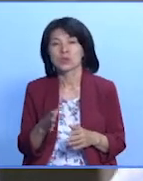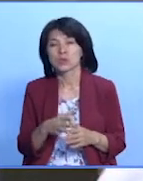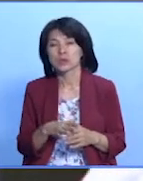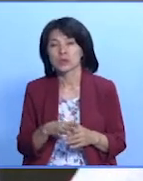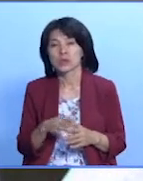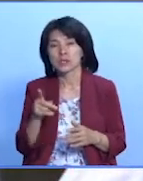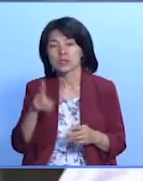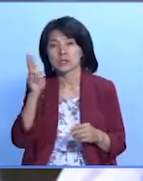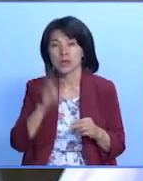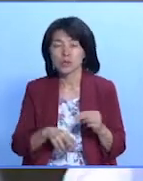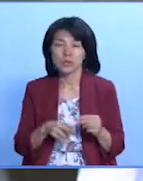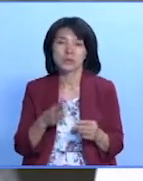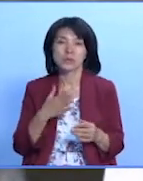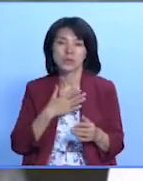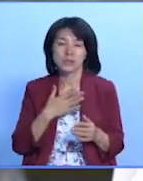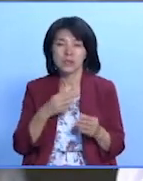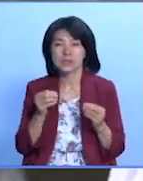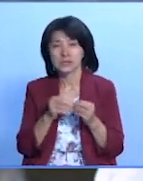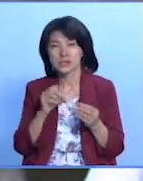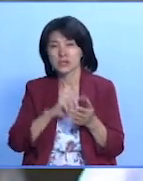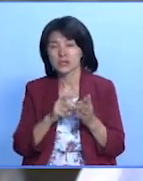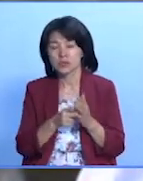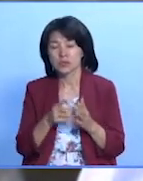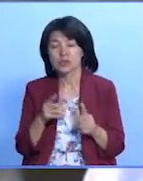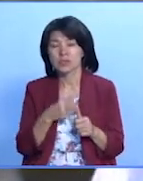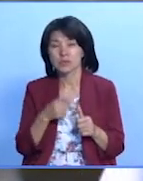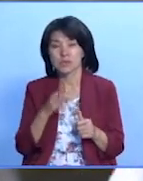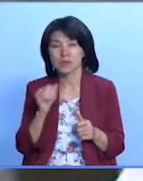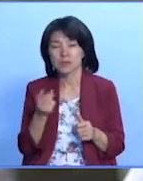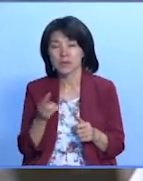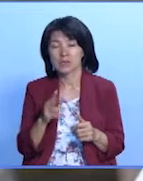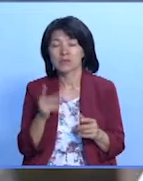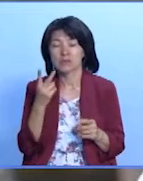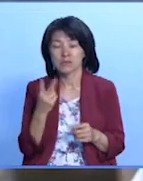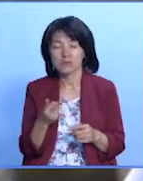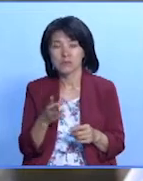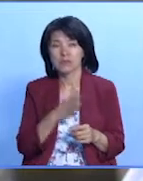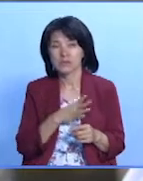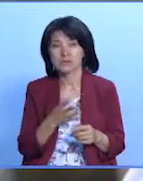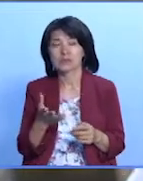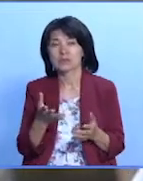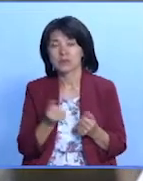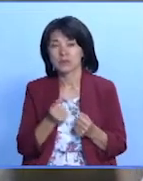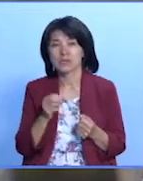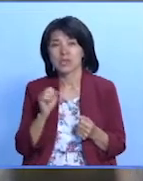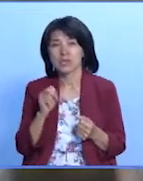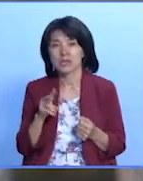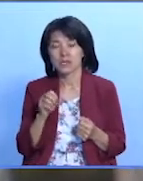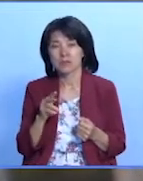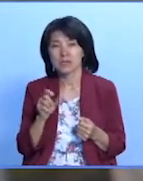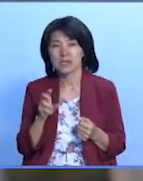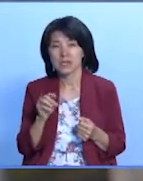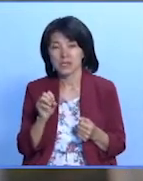закончили нашу 10-ю школу имени Абая. Оба получили алтенбелье, девочки очень